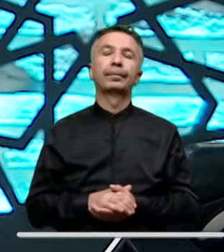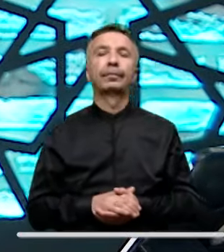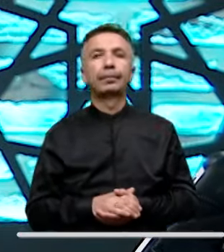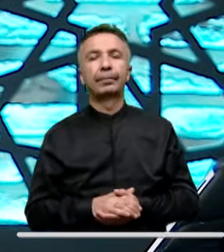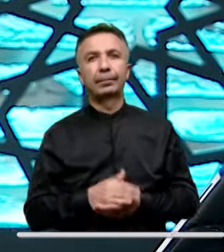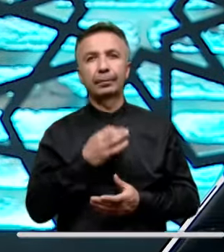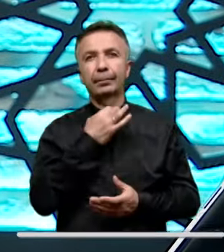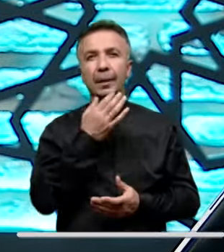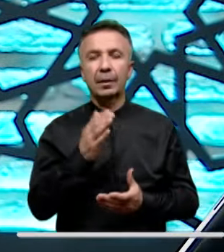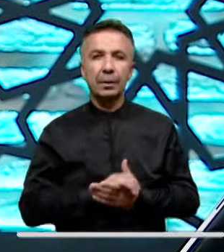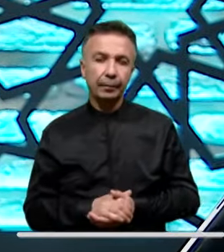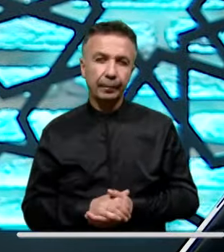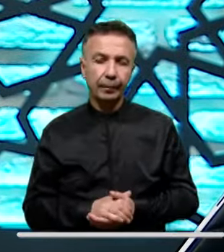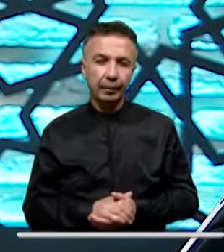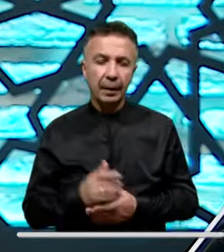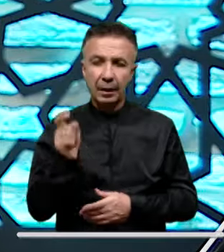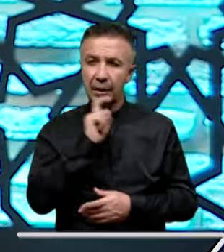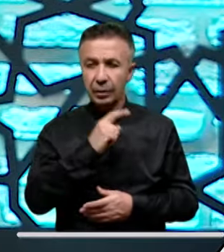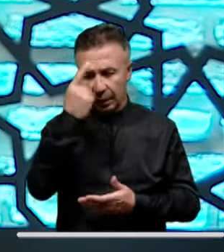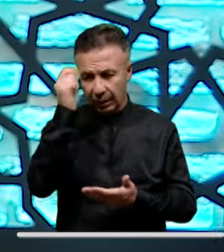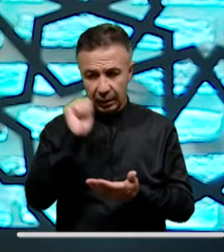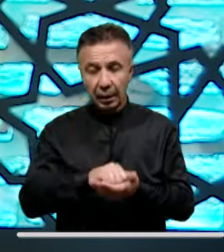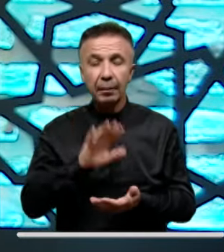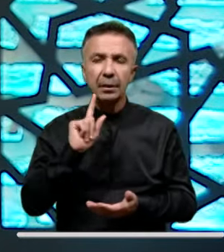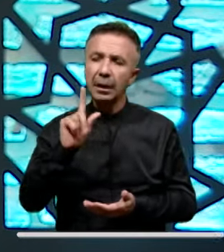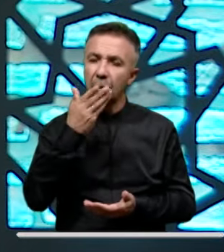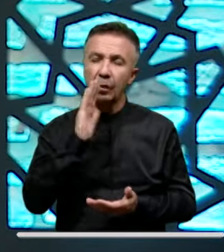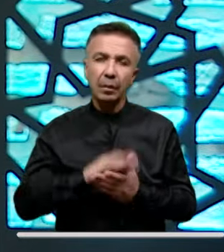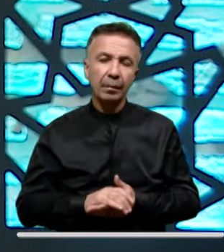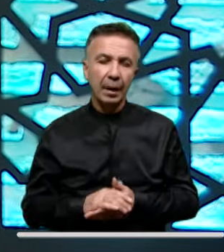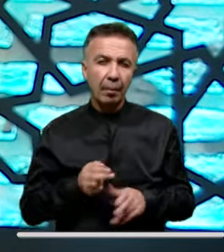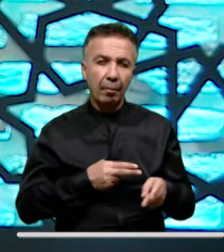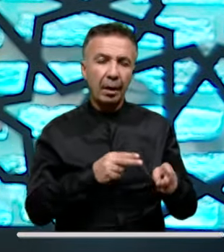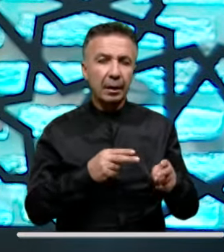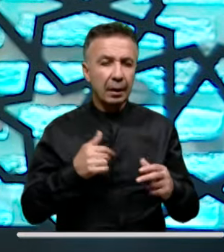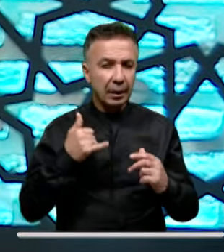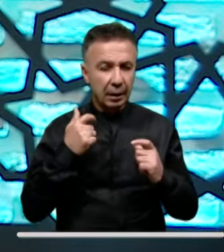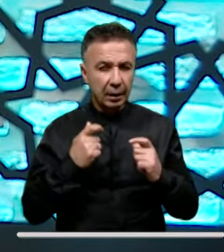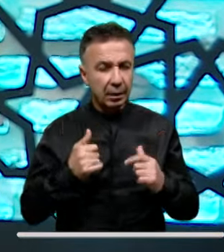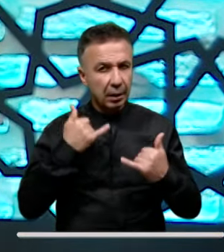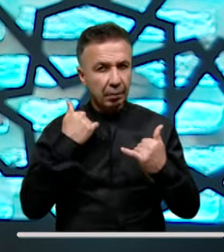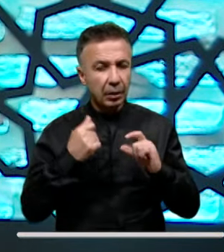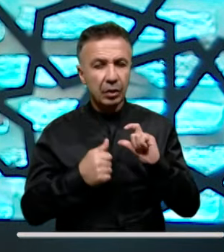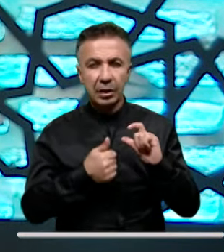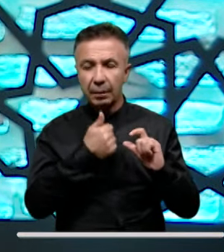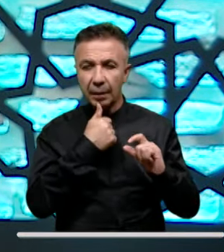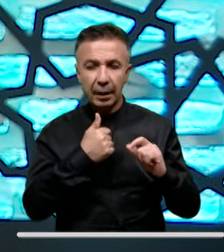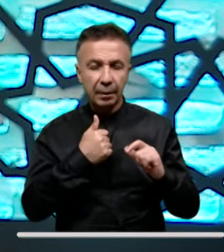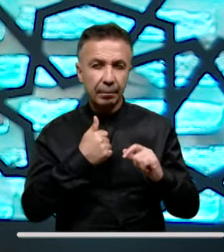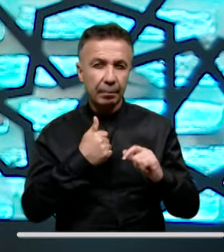ediyoruz. Yani seyyif secdesine falan gerek yok. Hayır, hayır. Peki. Balıkesir'den bir telefonumuz var. Cemal Bey hattımızda.